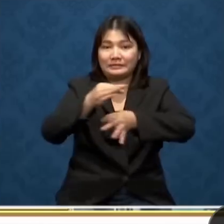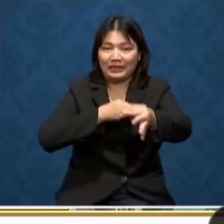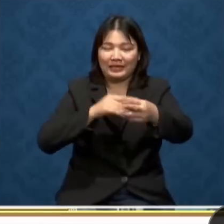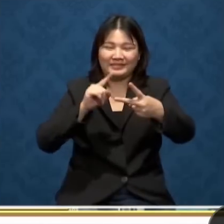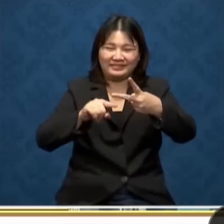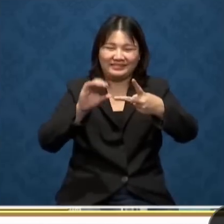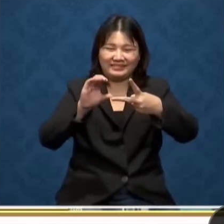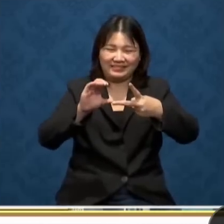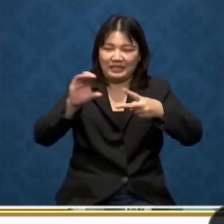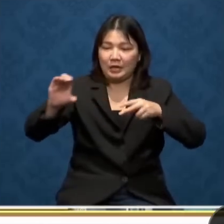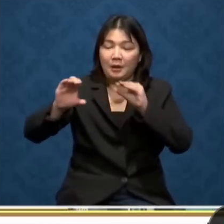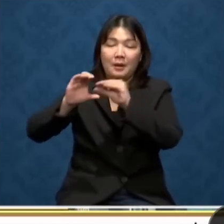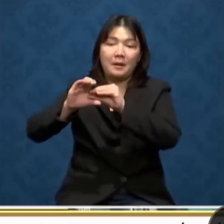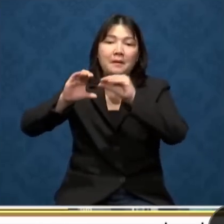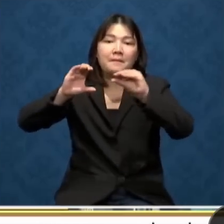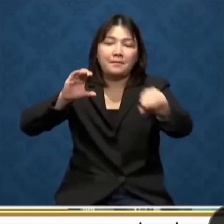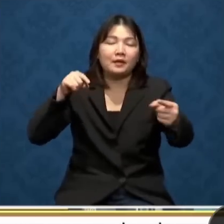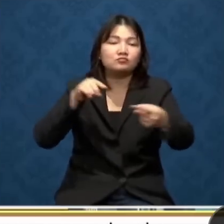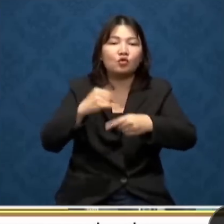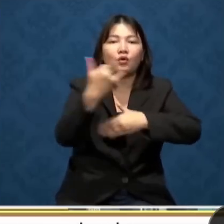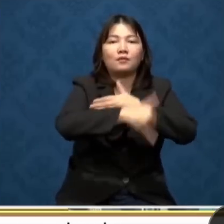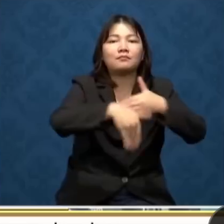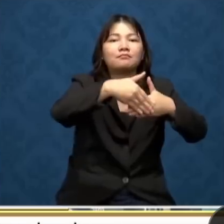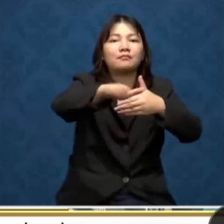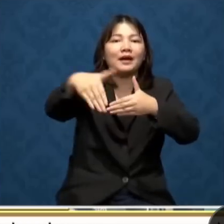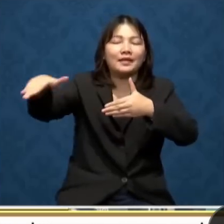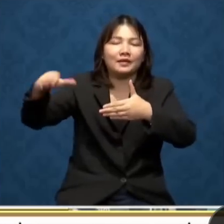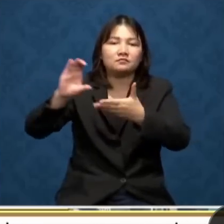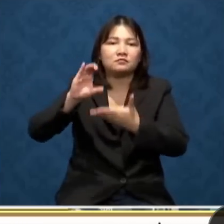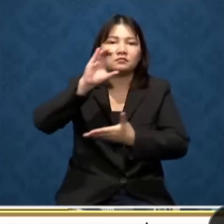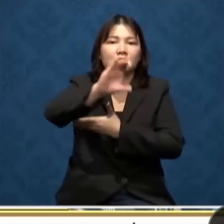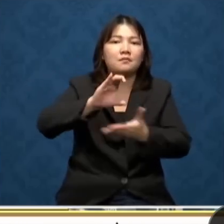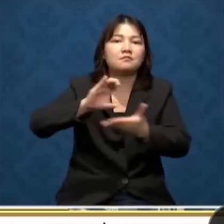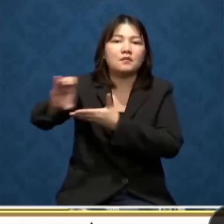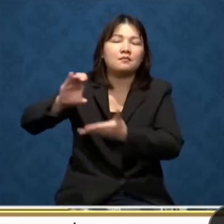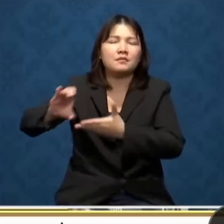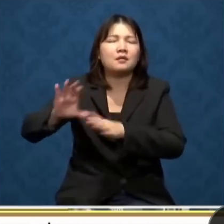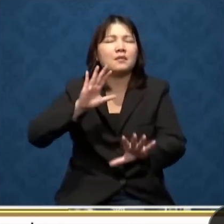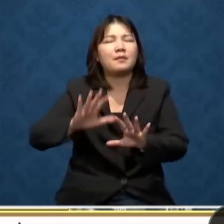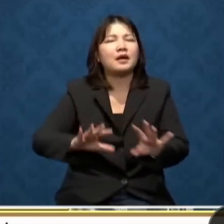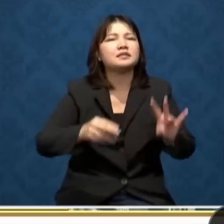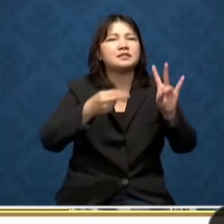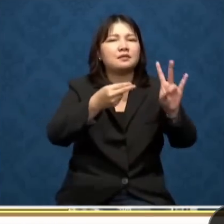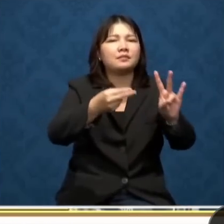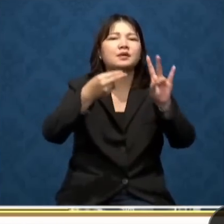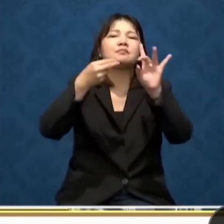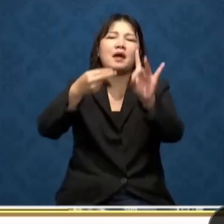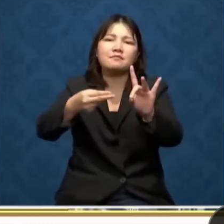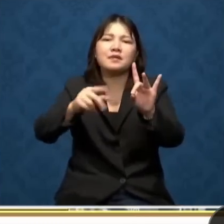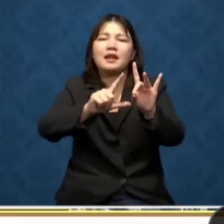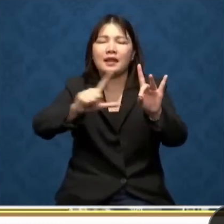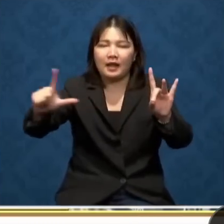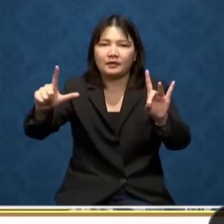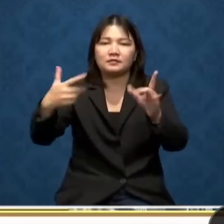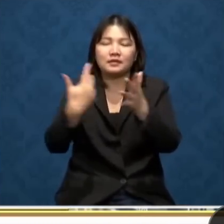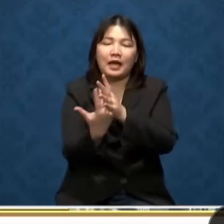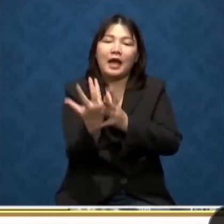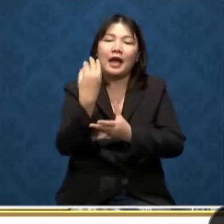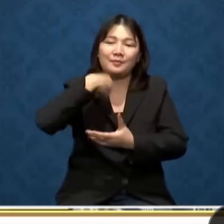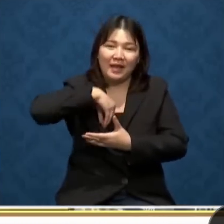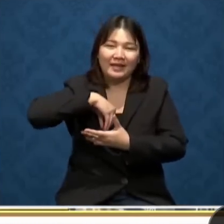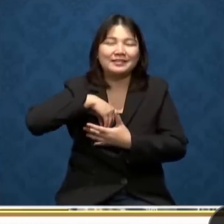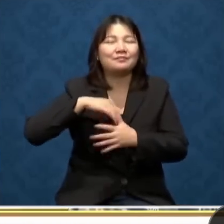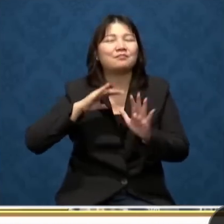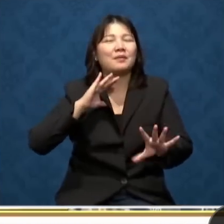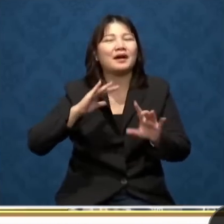ไปลงทุนต่ประเทศมีสินทรัประมาณ 70, ถึ 80, ลานบาทเฉพาะกำไรประมาณ 1,000,000 ล้านบาท